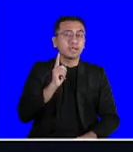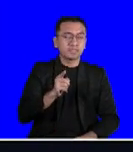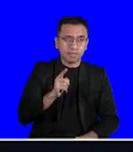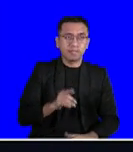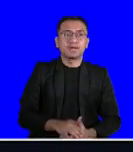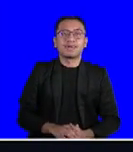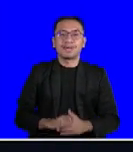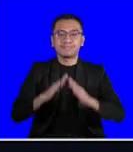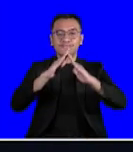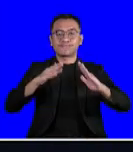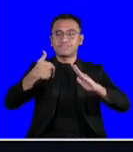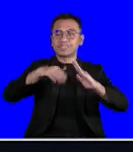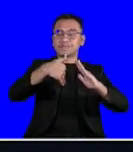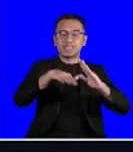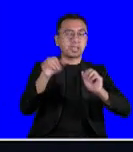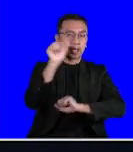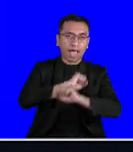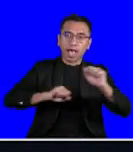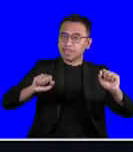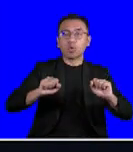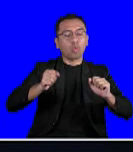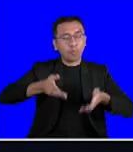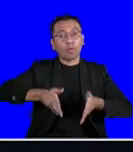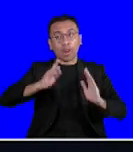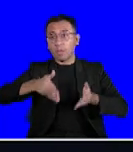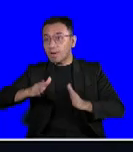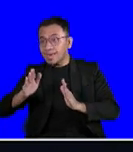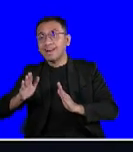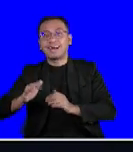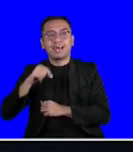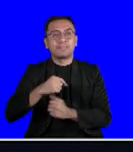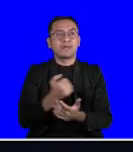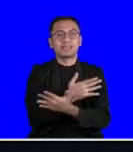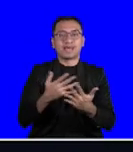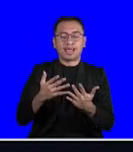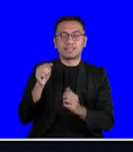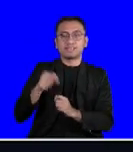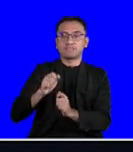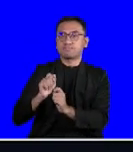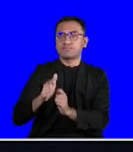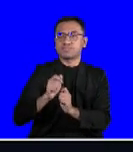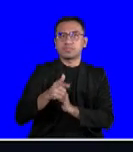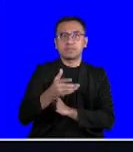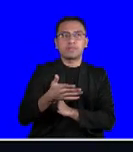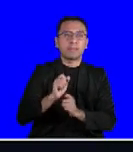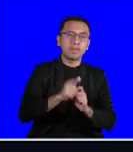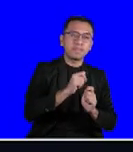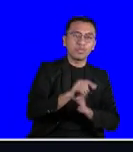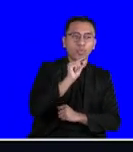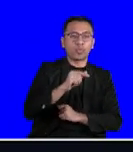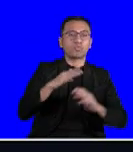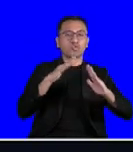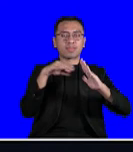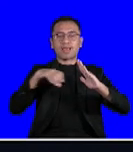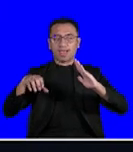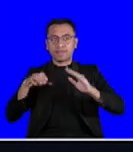pelonggaran aktivitas sosial akan semakin mendorong masyarakat untuk melaksanakan berbagai konsumsi rumah tangga. Nah,